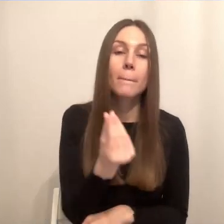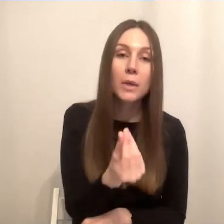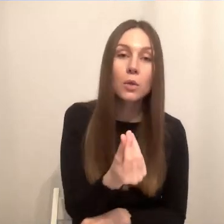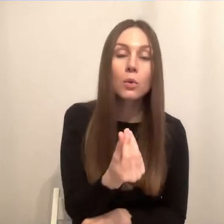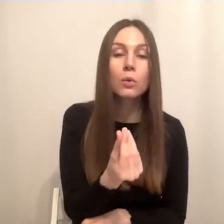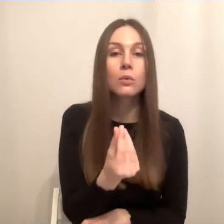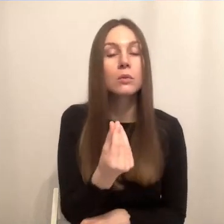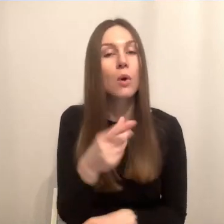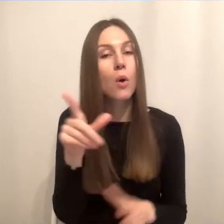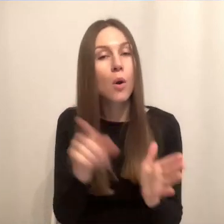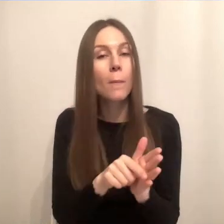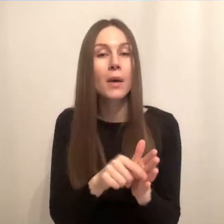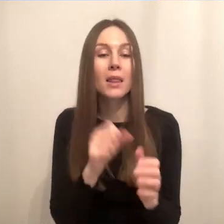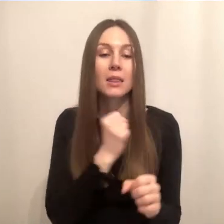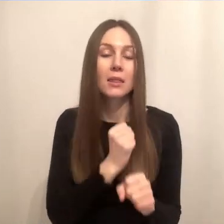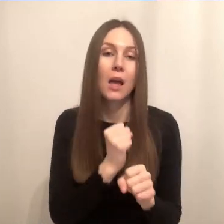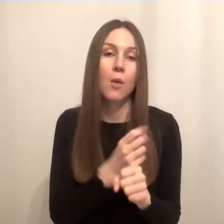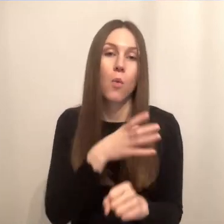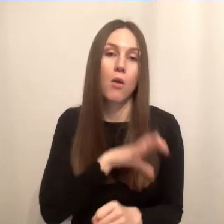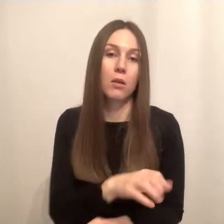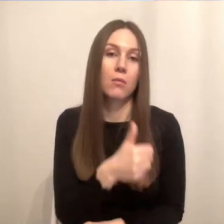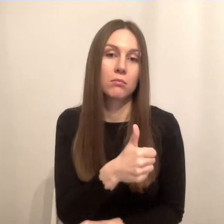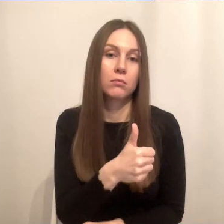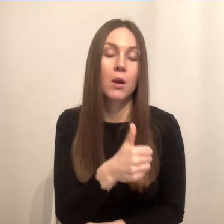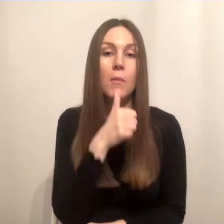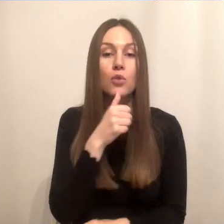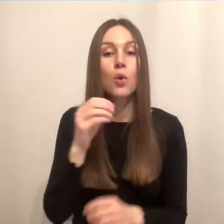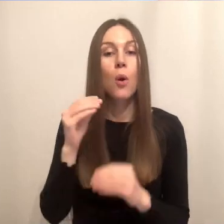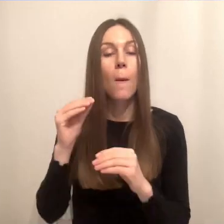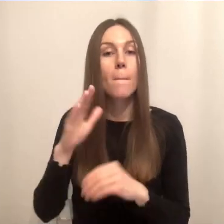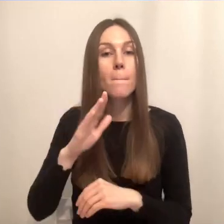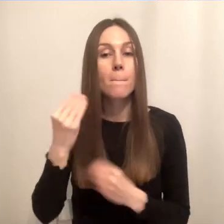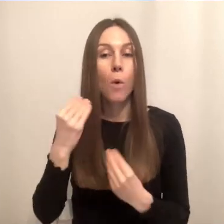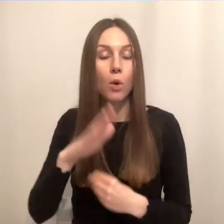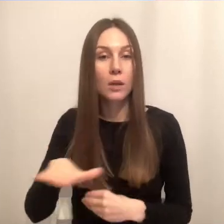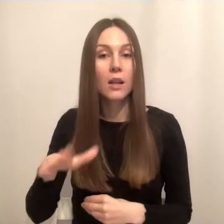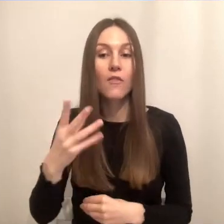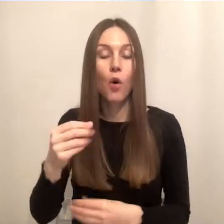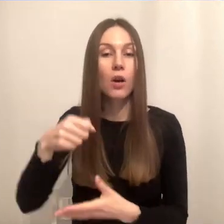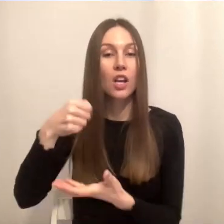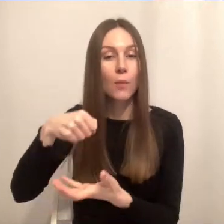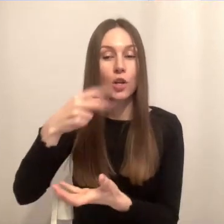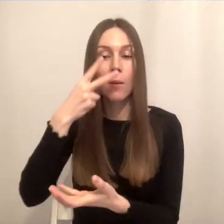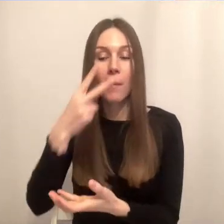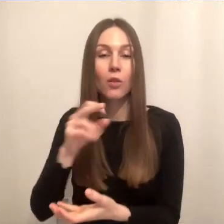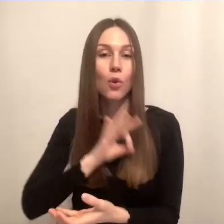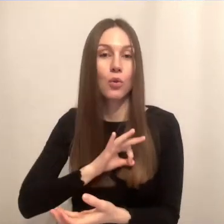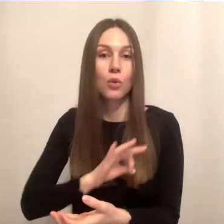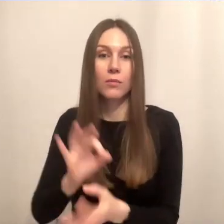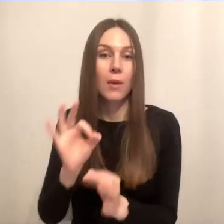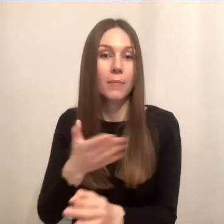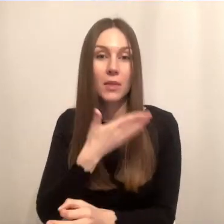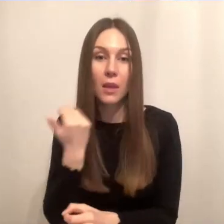būti konkurencingas darbo užmokestis. Ir jeigu mes mokinių krepšelį matom, kad neefektyviai naudojam, tai mes privalom priimti sprendimus, juos ir